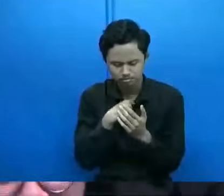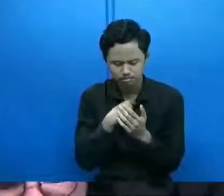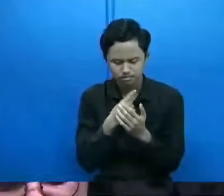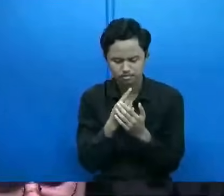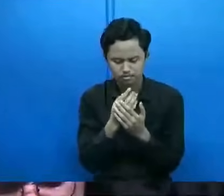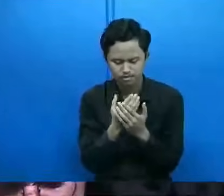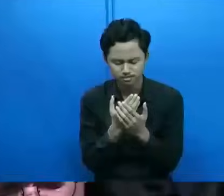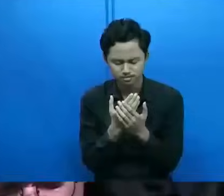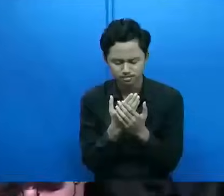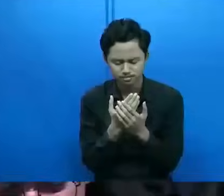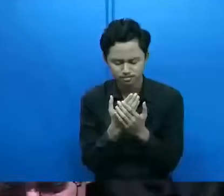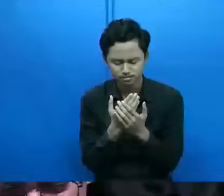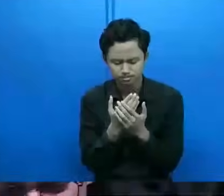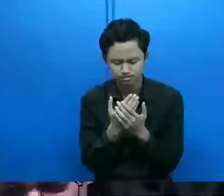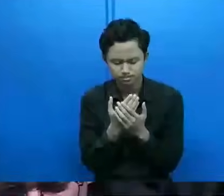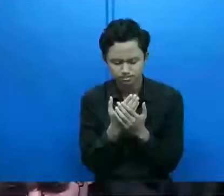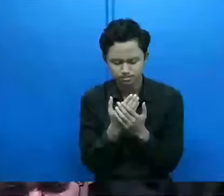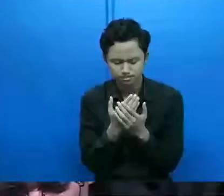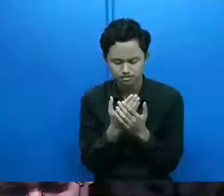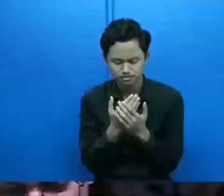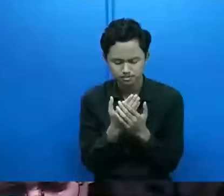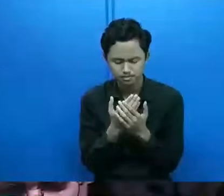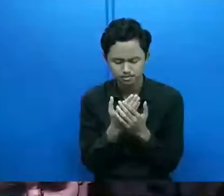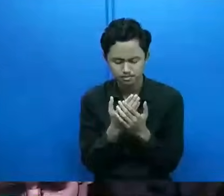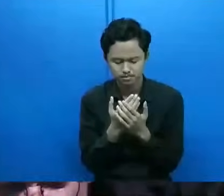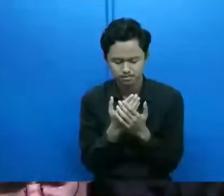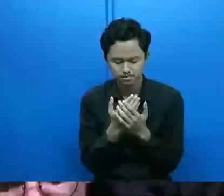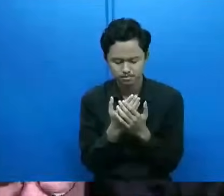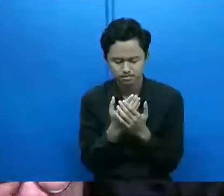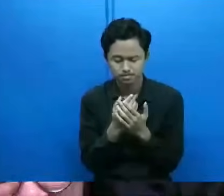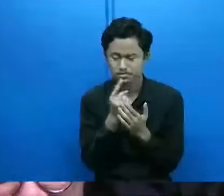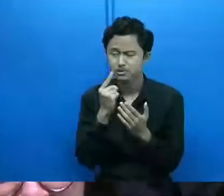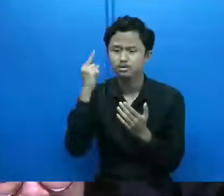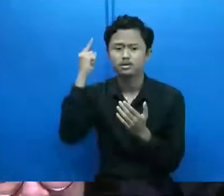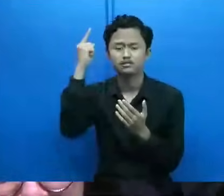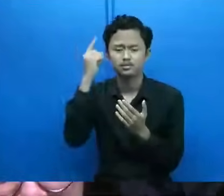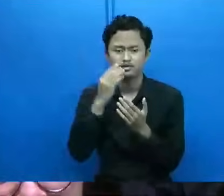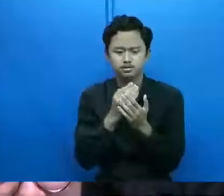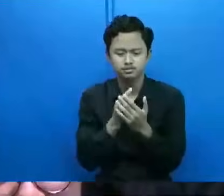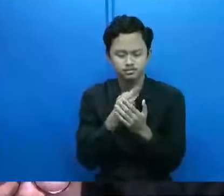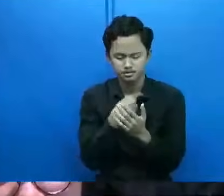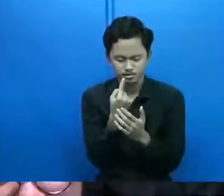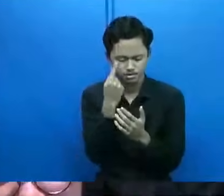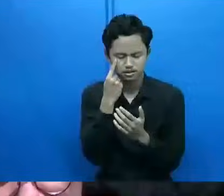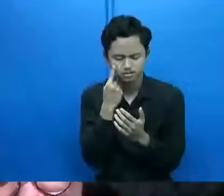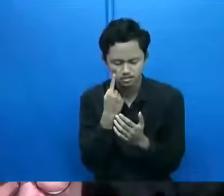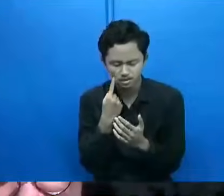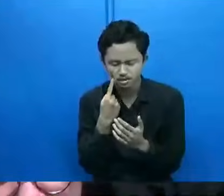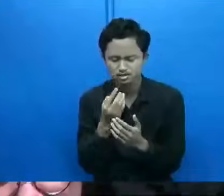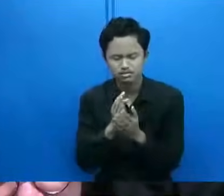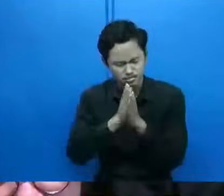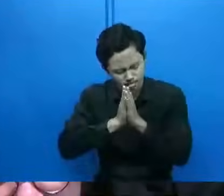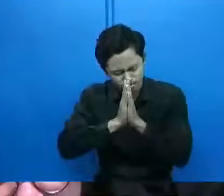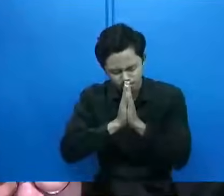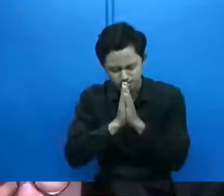كما أمرتنا فأجب دعانا كما وعدتنا يا الله وجب سياسكنا يا رمات kami kami telah bermohon seperti